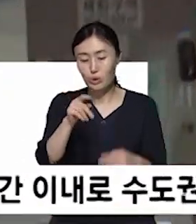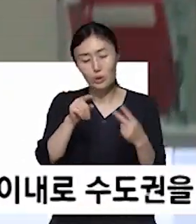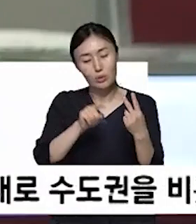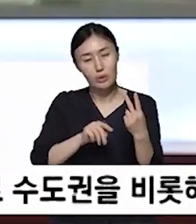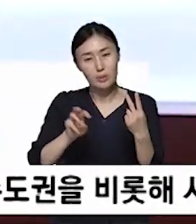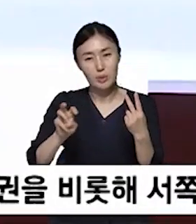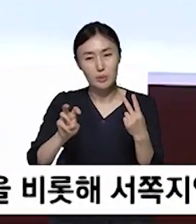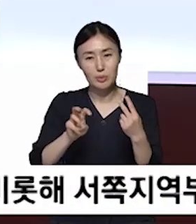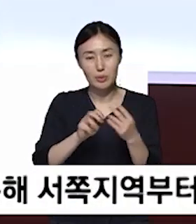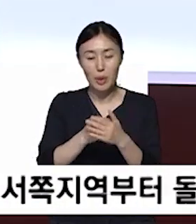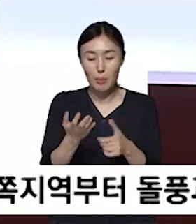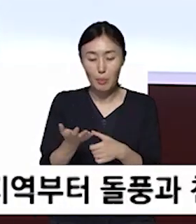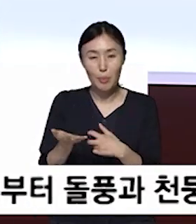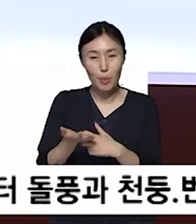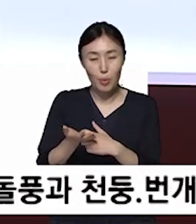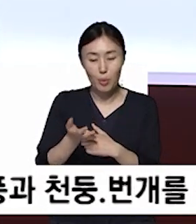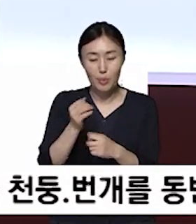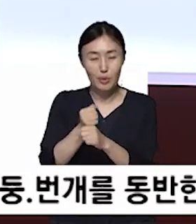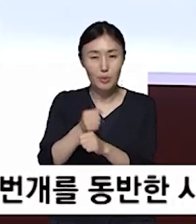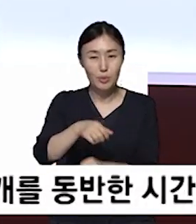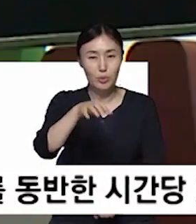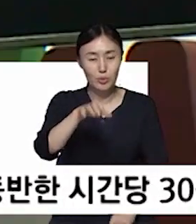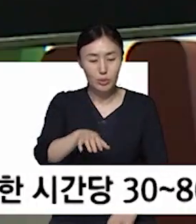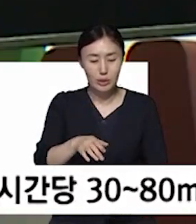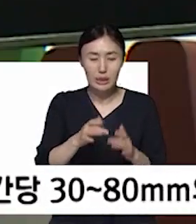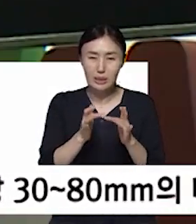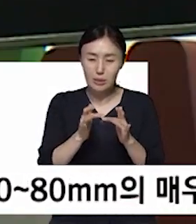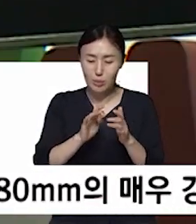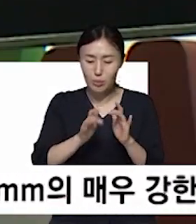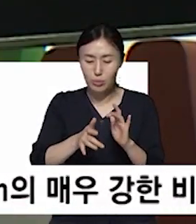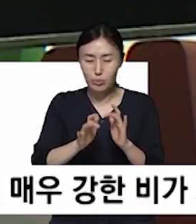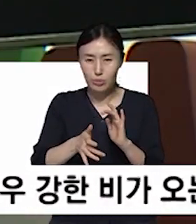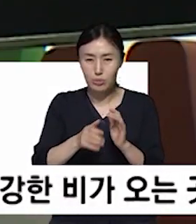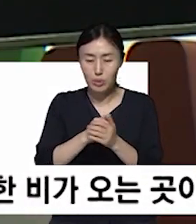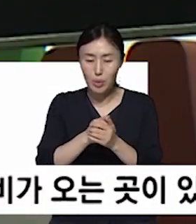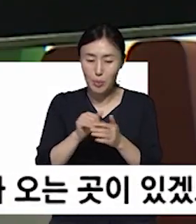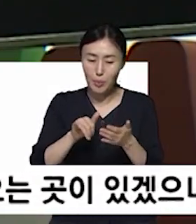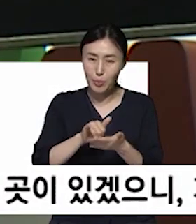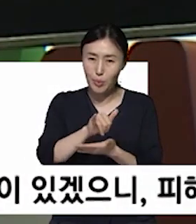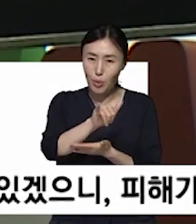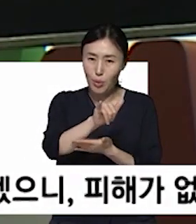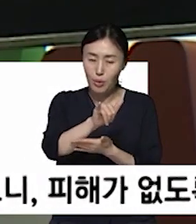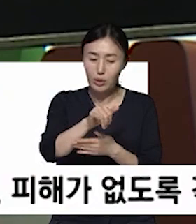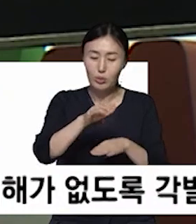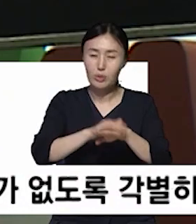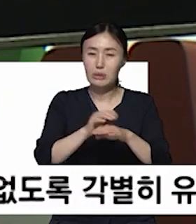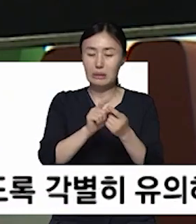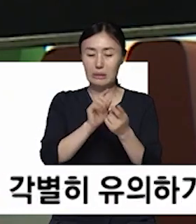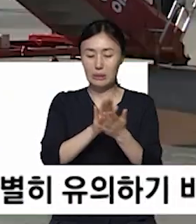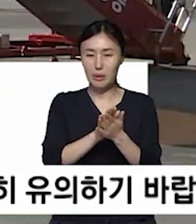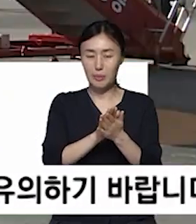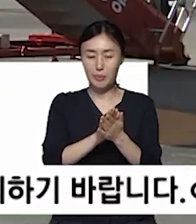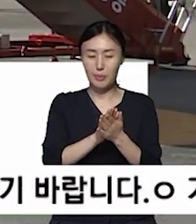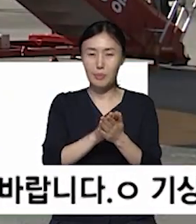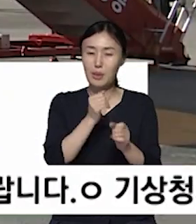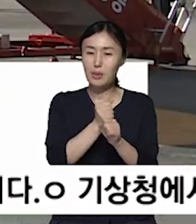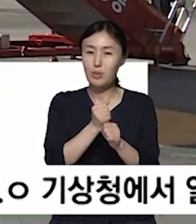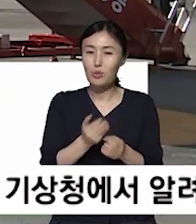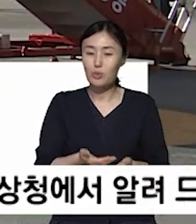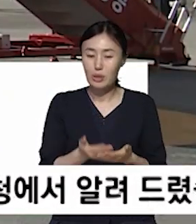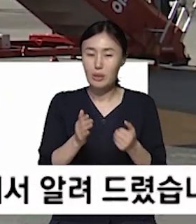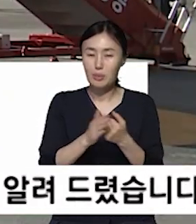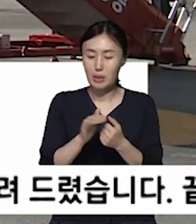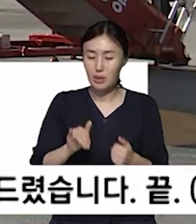항공사 발권 창구에서 인터넷 통신장애로 항공기 두 편의 발권이 수작업으로 이뤄지면서 이륙이 지연됐다고